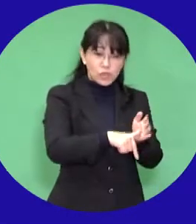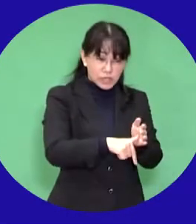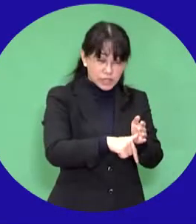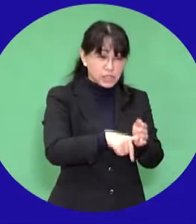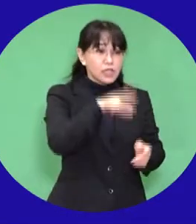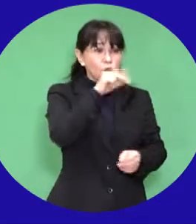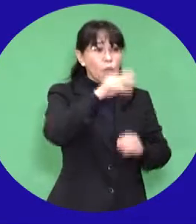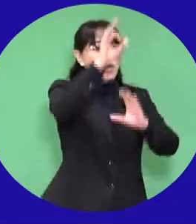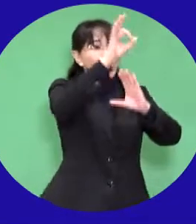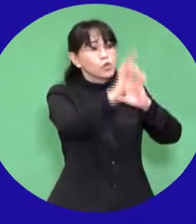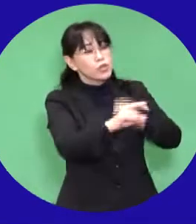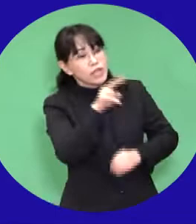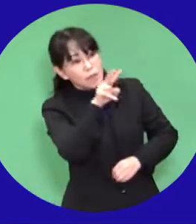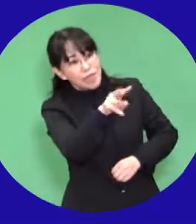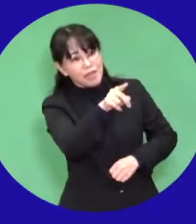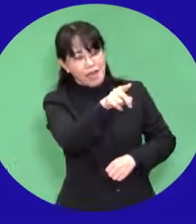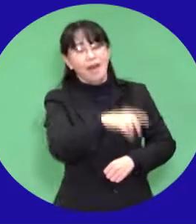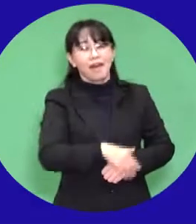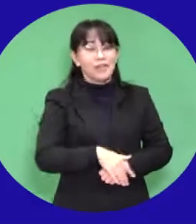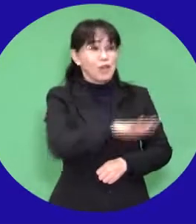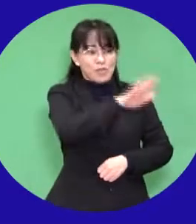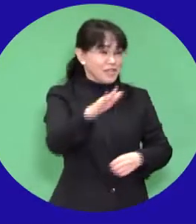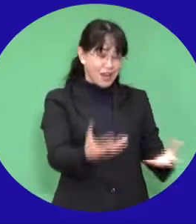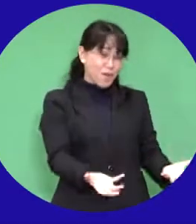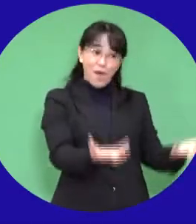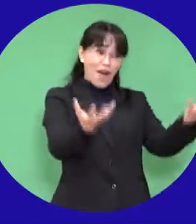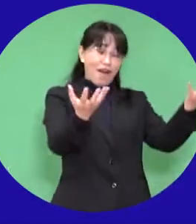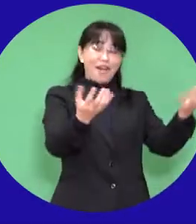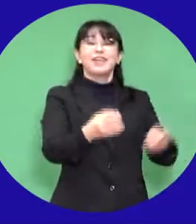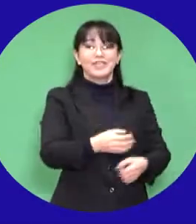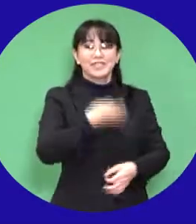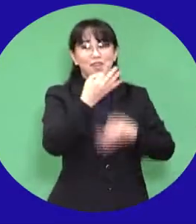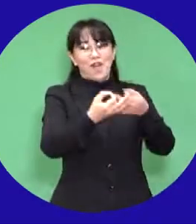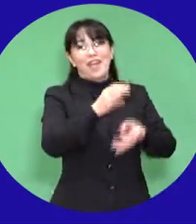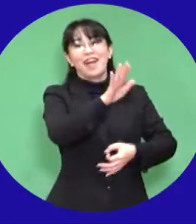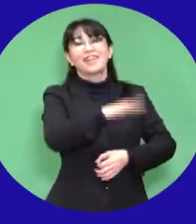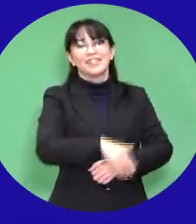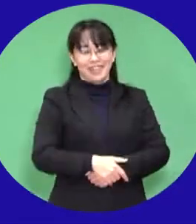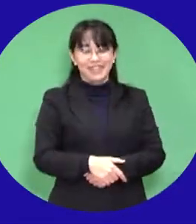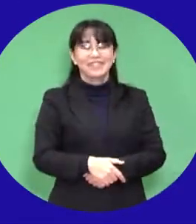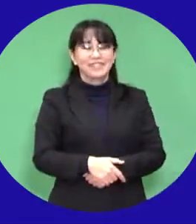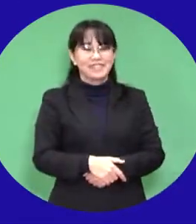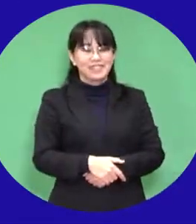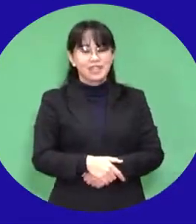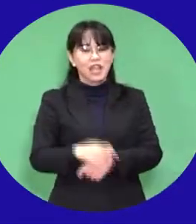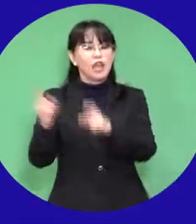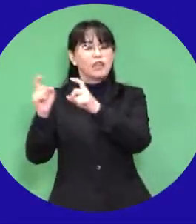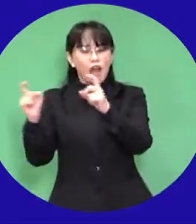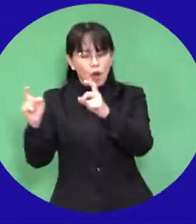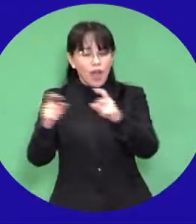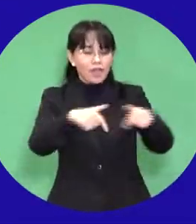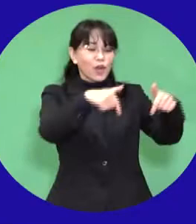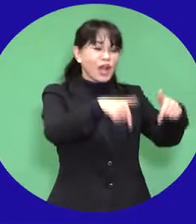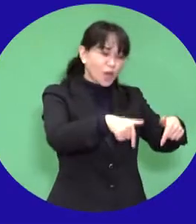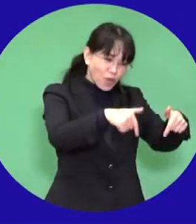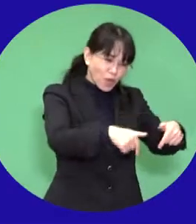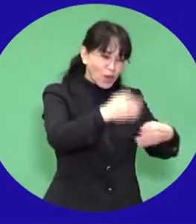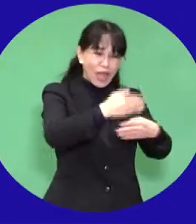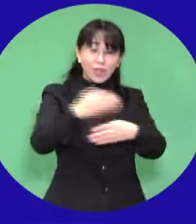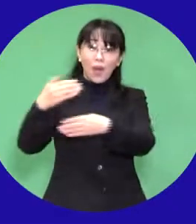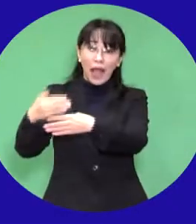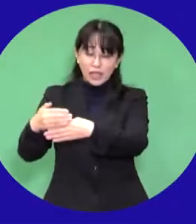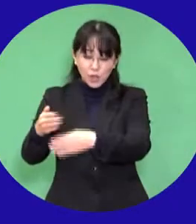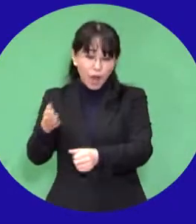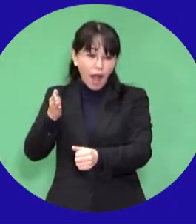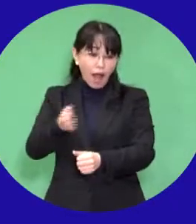夕日がご覧いただけて、皆さん一斉にうわーと声を上げておられました。名古屋とか京都とか大きな都市ではアク